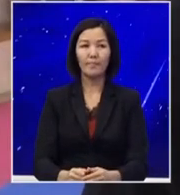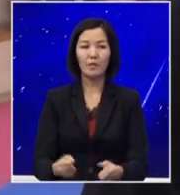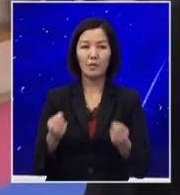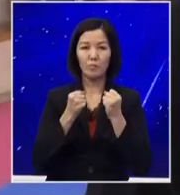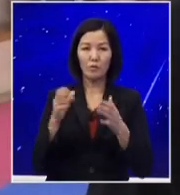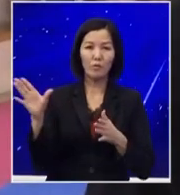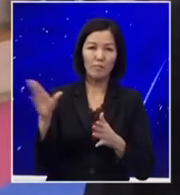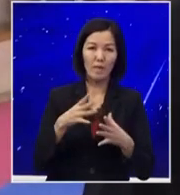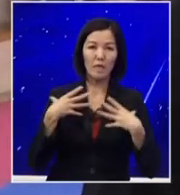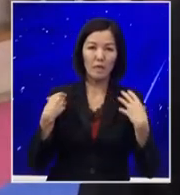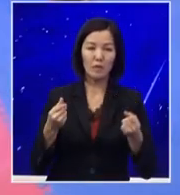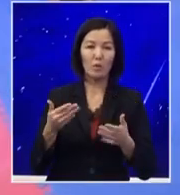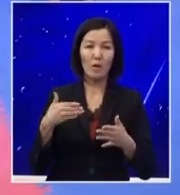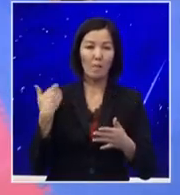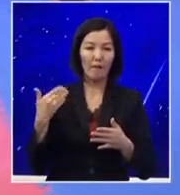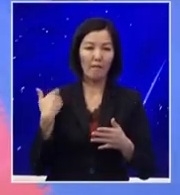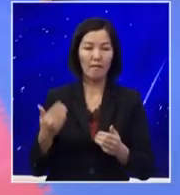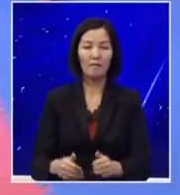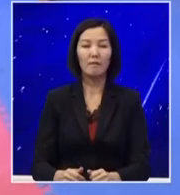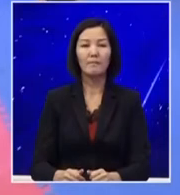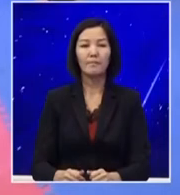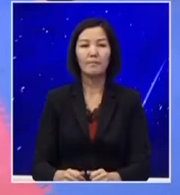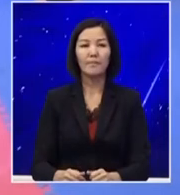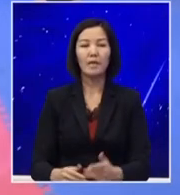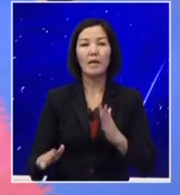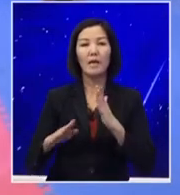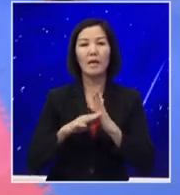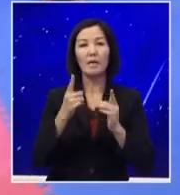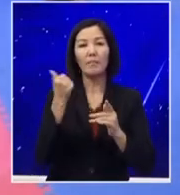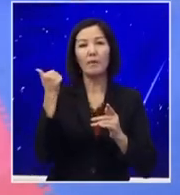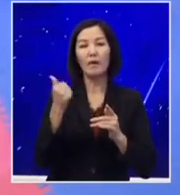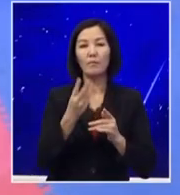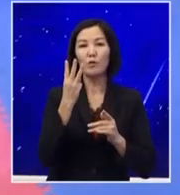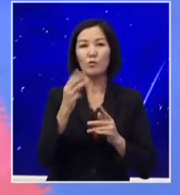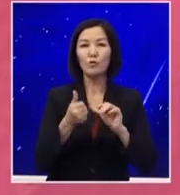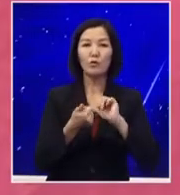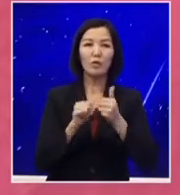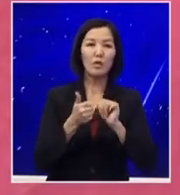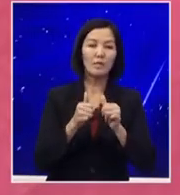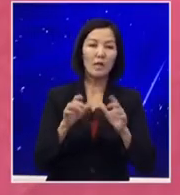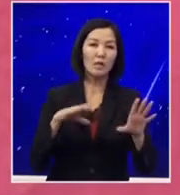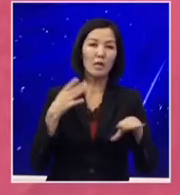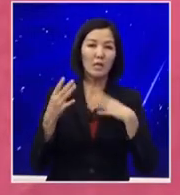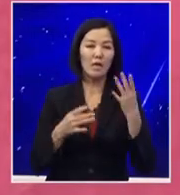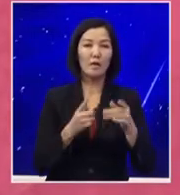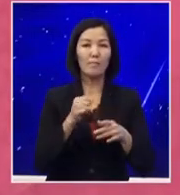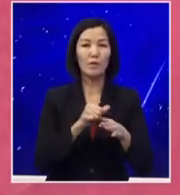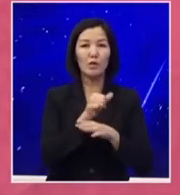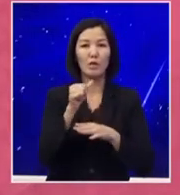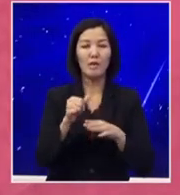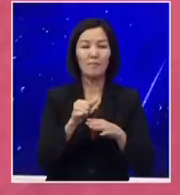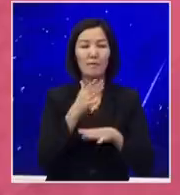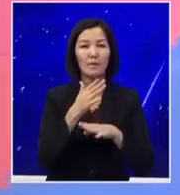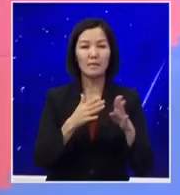түрі денсаулыққа пайдалы. Шығыс жекпе-жек өнерінің шеберлері аптасына үш рет кезегімен дайындық жүргізеді. Жаттығу уақыты бір жарым сағатқа